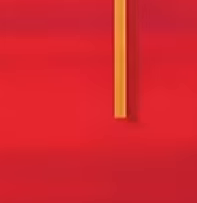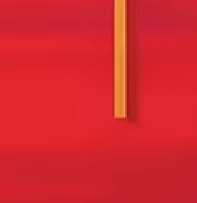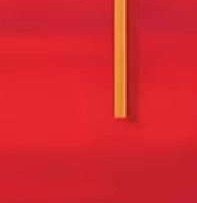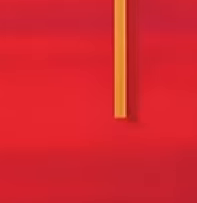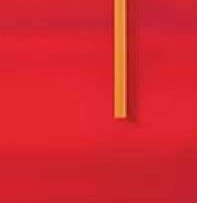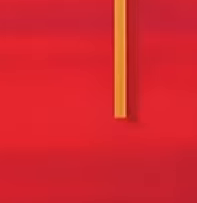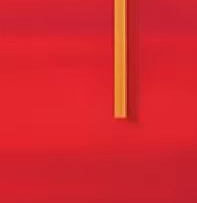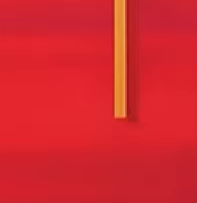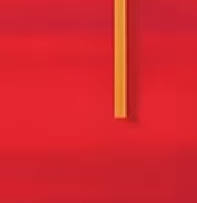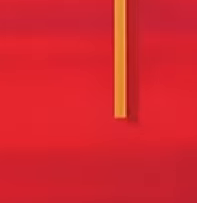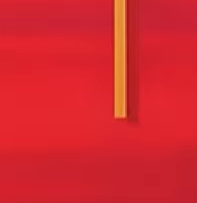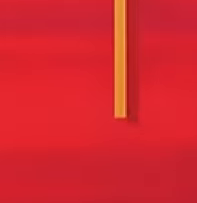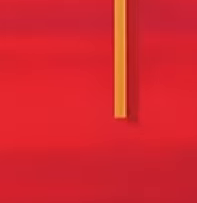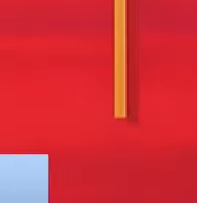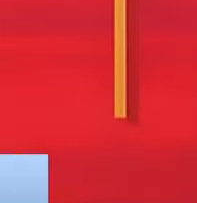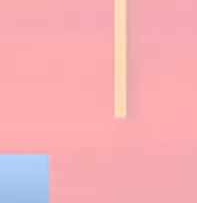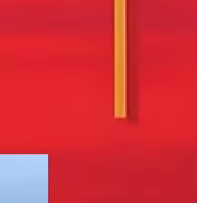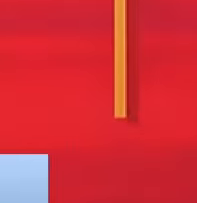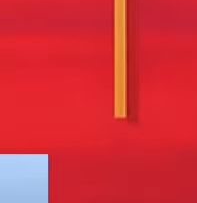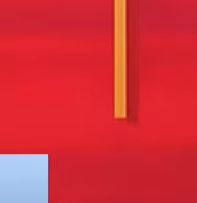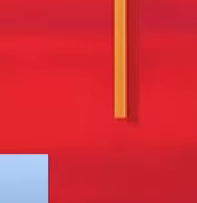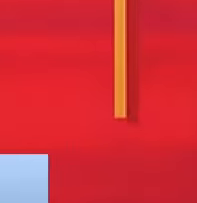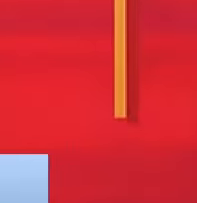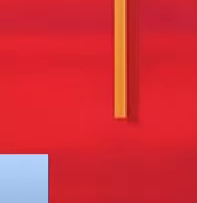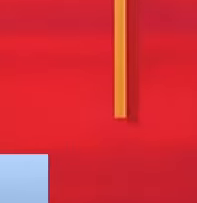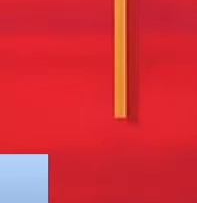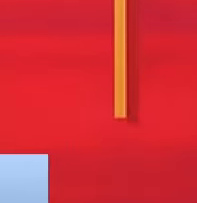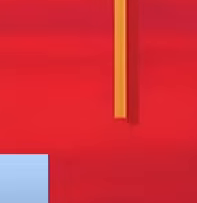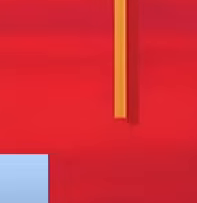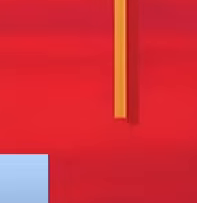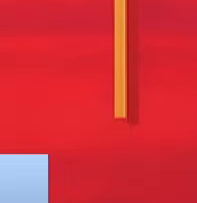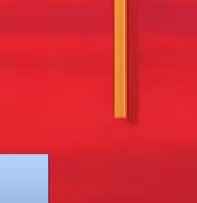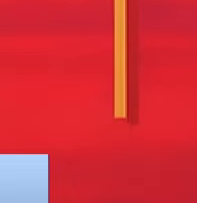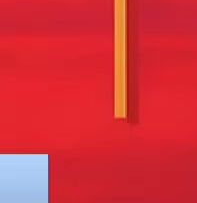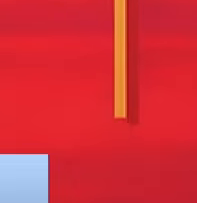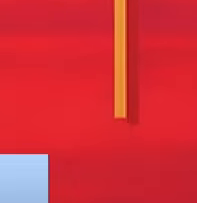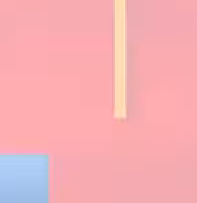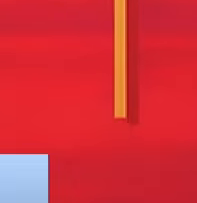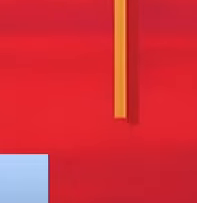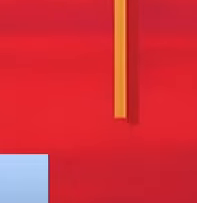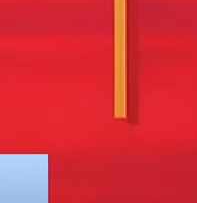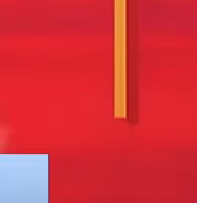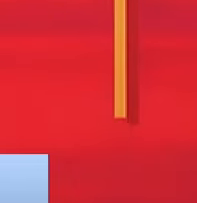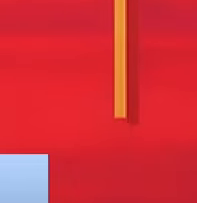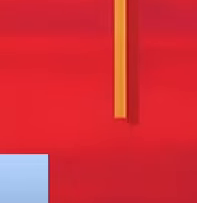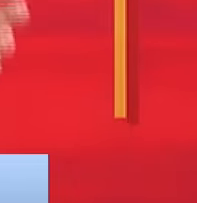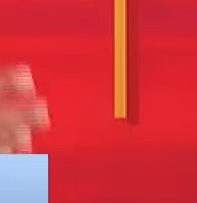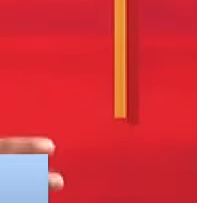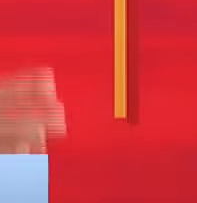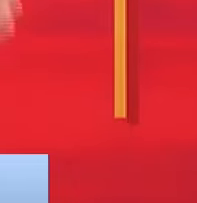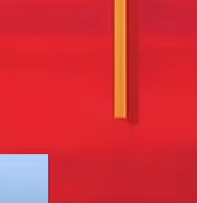දැන් අපි අවුරුදු පහකට පත් කරාම නායකයා අවුරුදු පහ යනකම් අපිට කරන්න දෙන්නේ ආපහු බස්සන්න බෑ. ගෝඨාව යවනවා